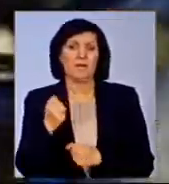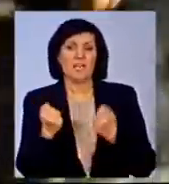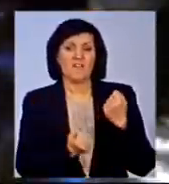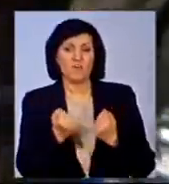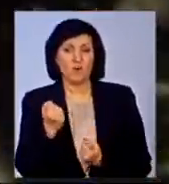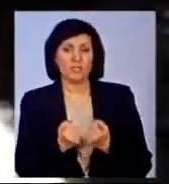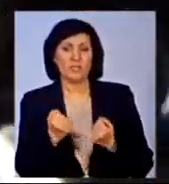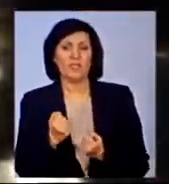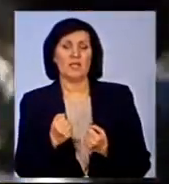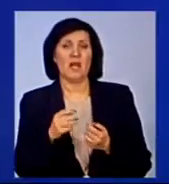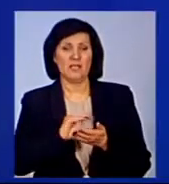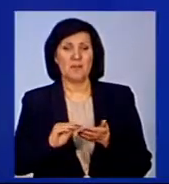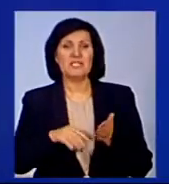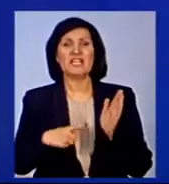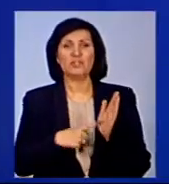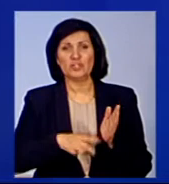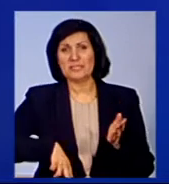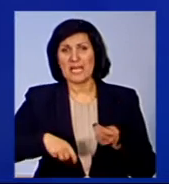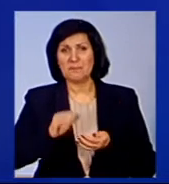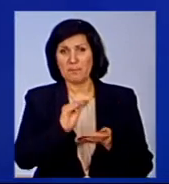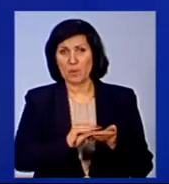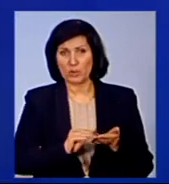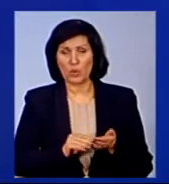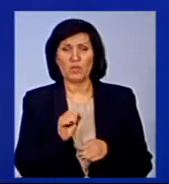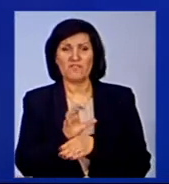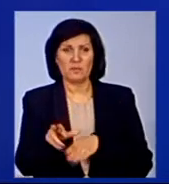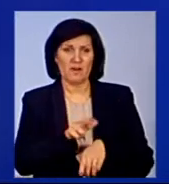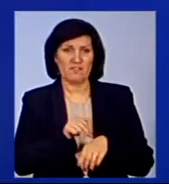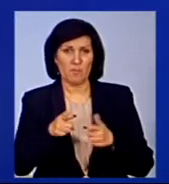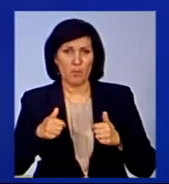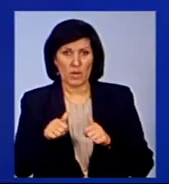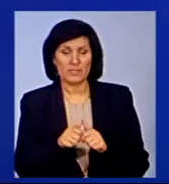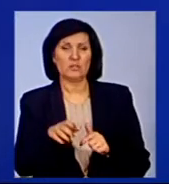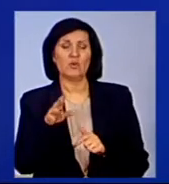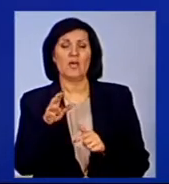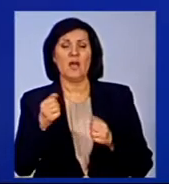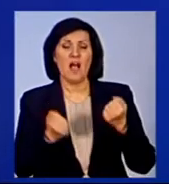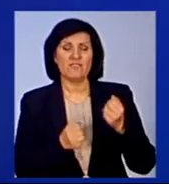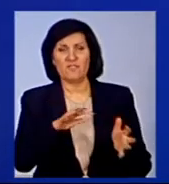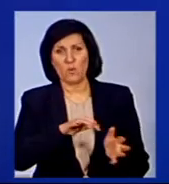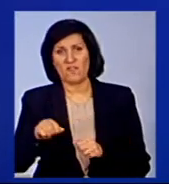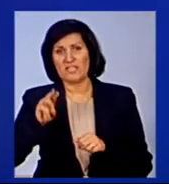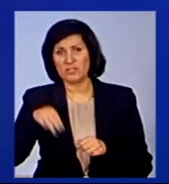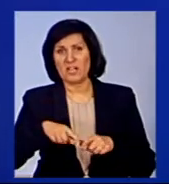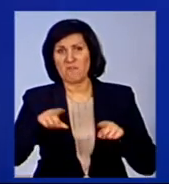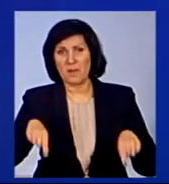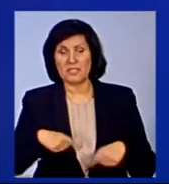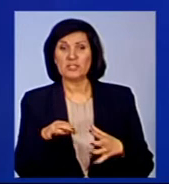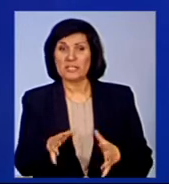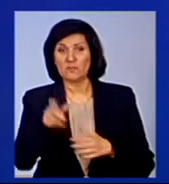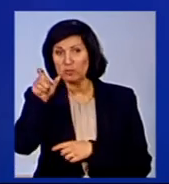водія склали 6 адмінпротоколів та доправили до міського відділку поліції. Автівку евакуювали на штрафмайданчик. У поліції